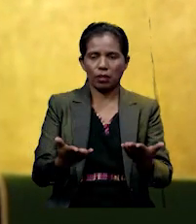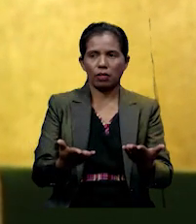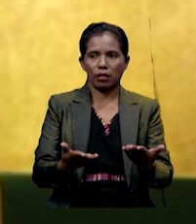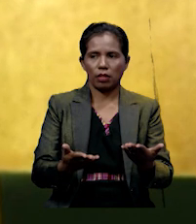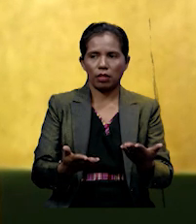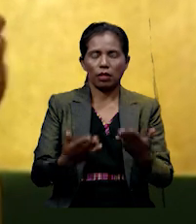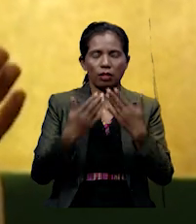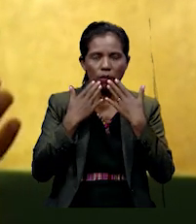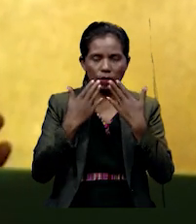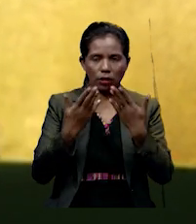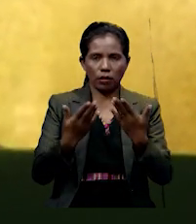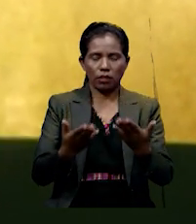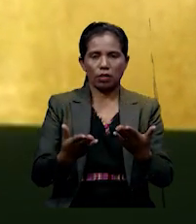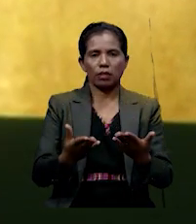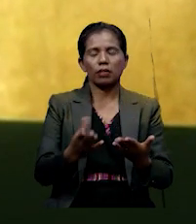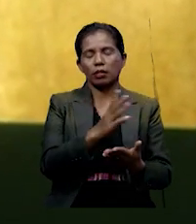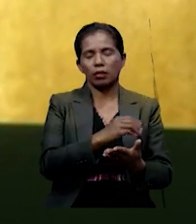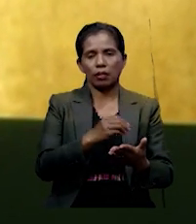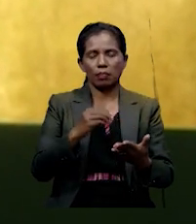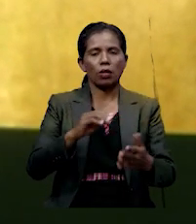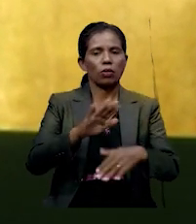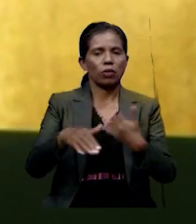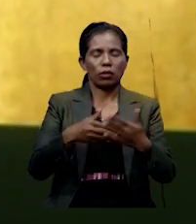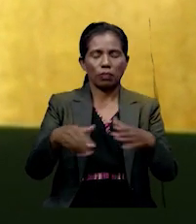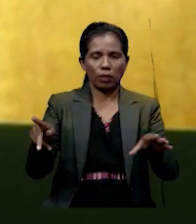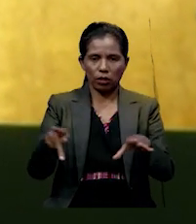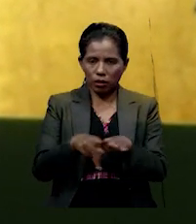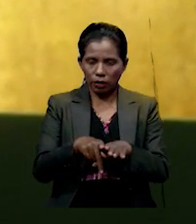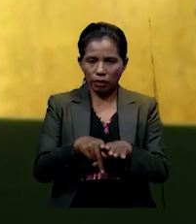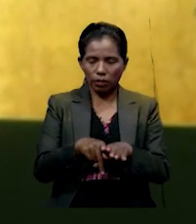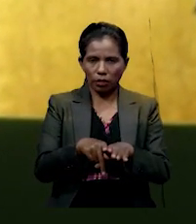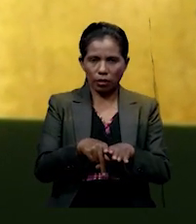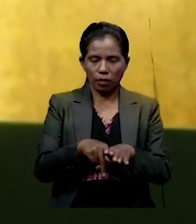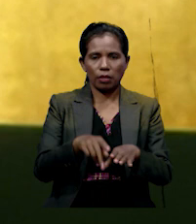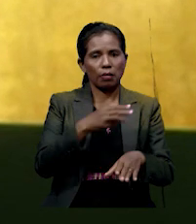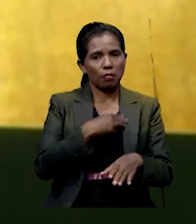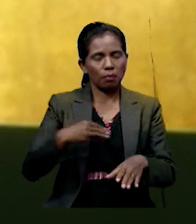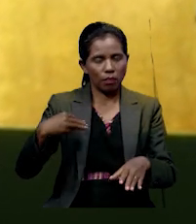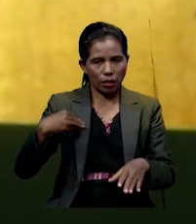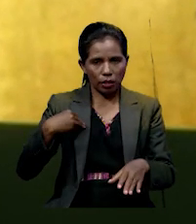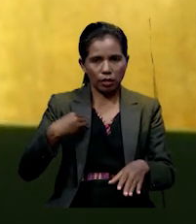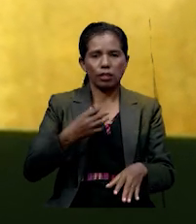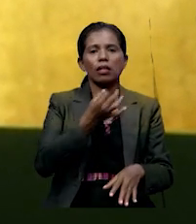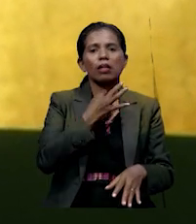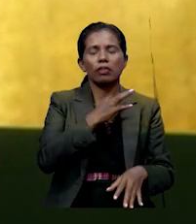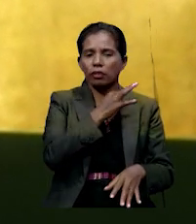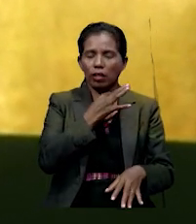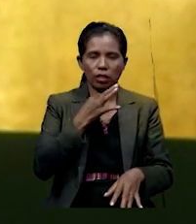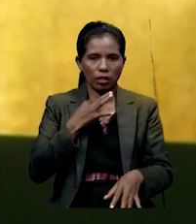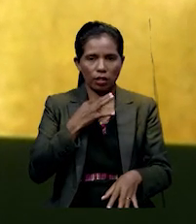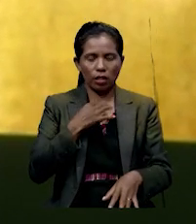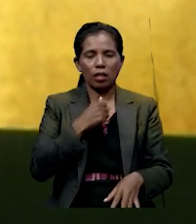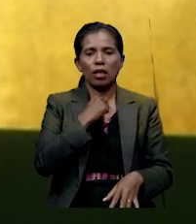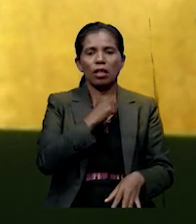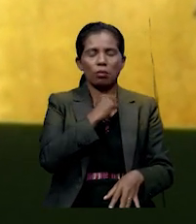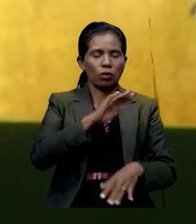Terima kasih banyak atas kehadiran semua para suster, pastor, para frater yang pagi